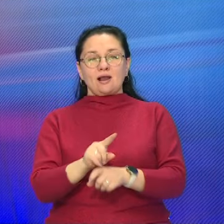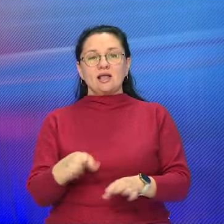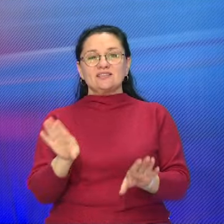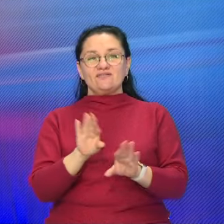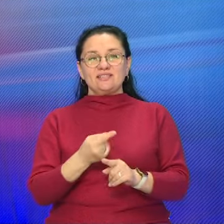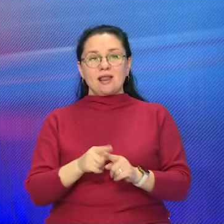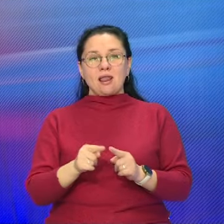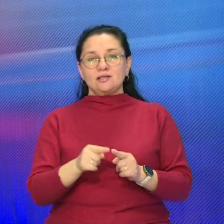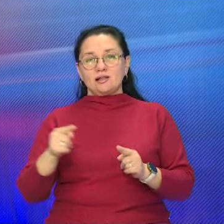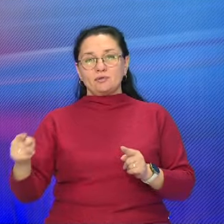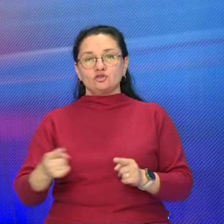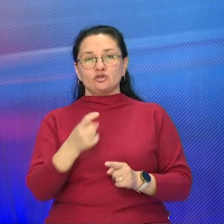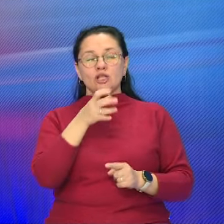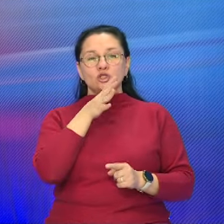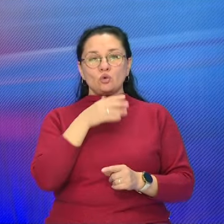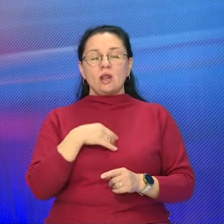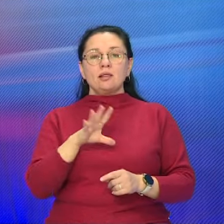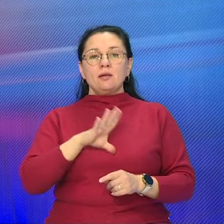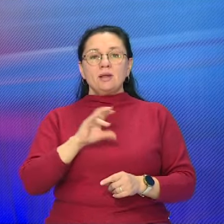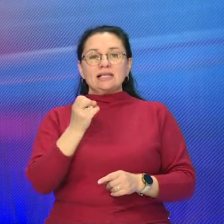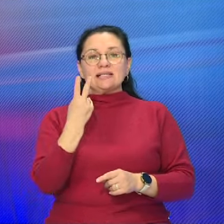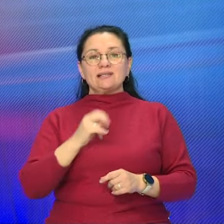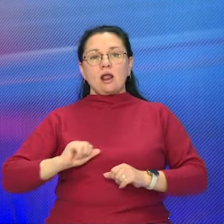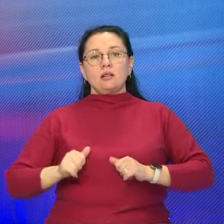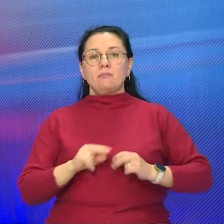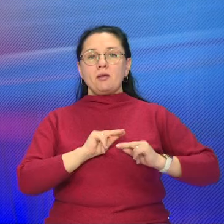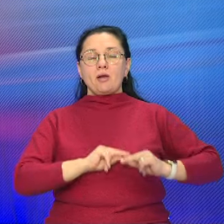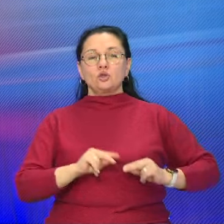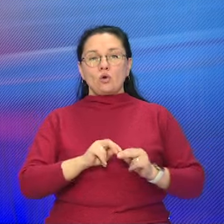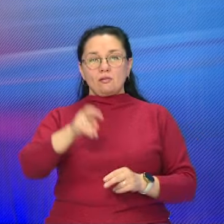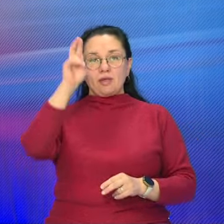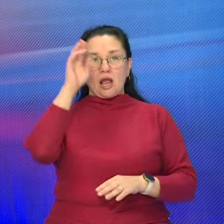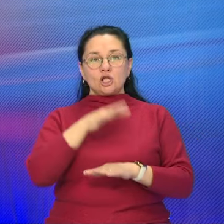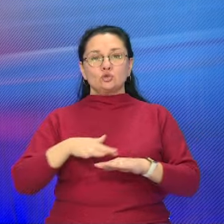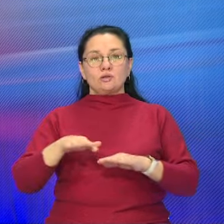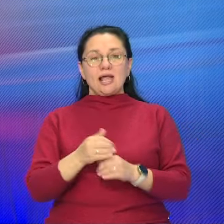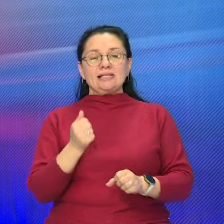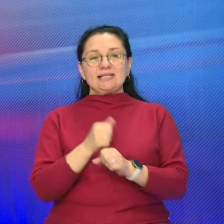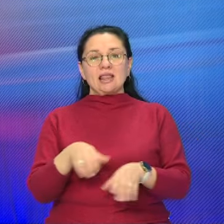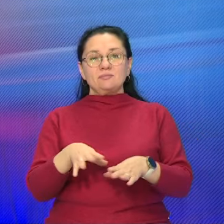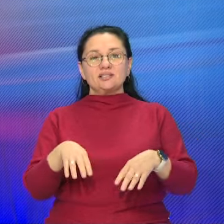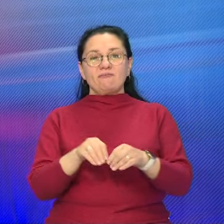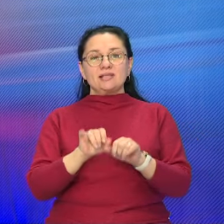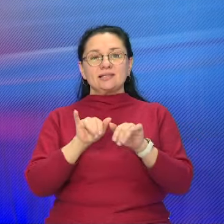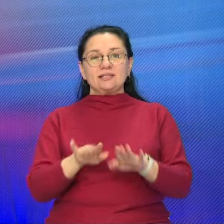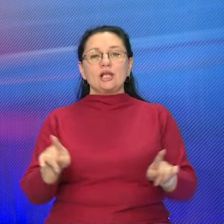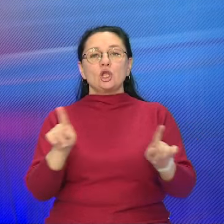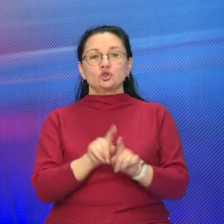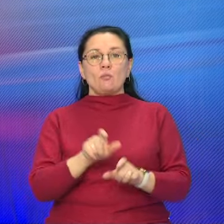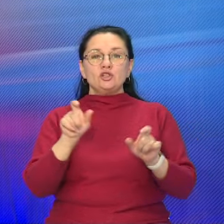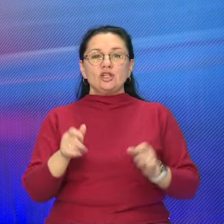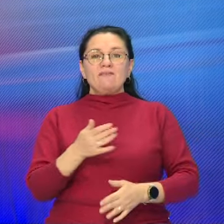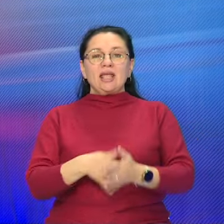мы были, есть и будем социальным партнером государства. Мы делаем одно общее дело для того, чтобы человек-инвалид по зрению